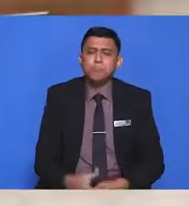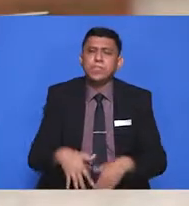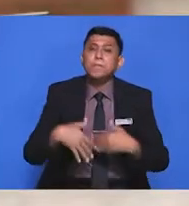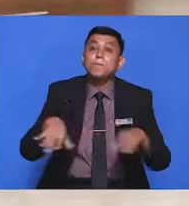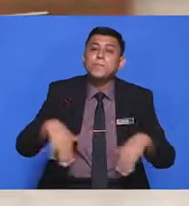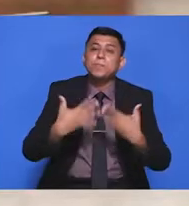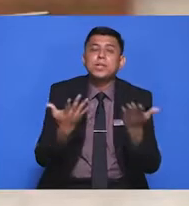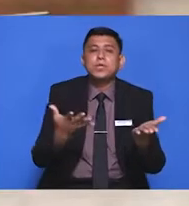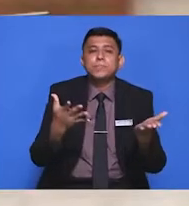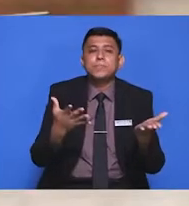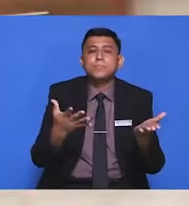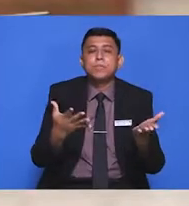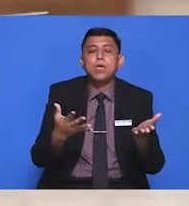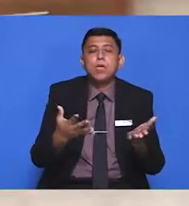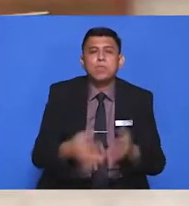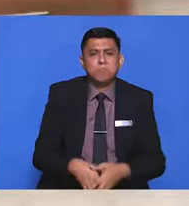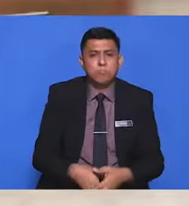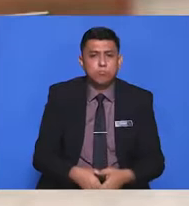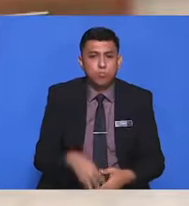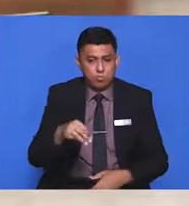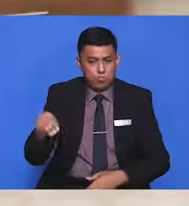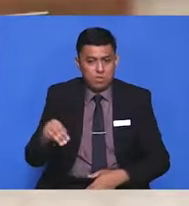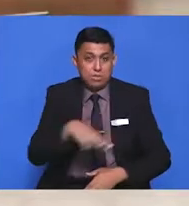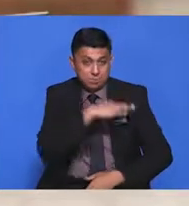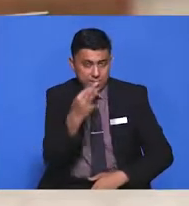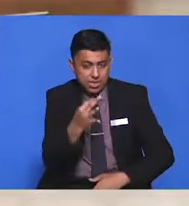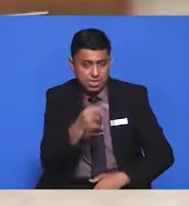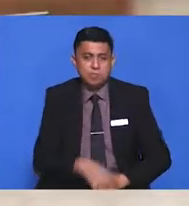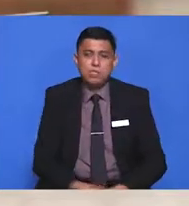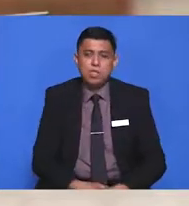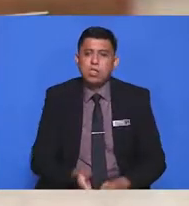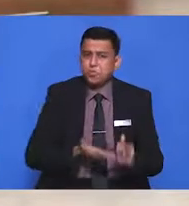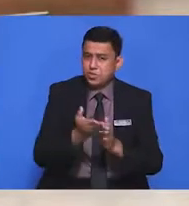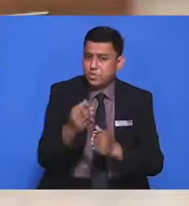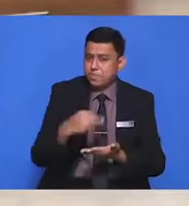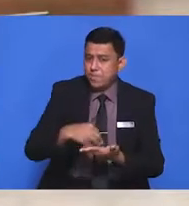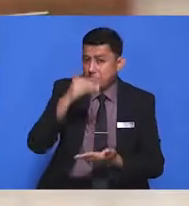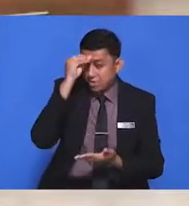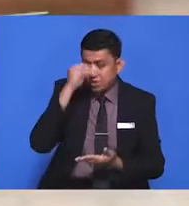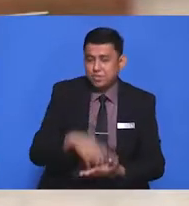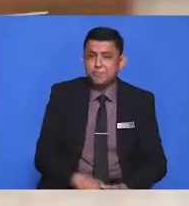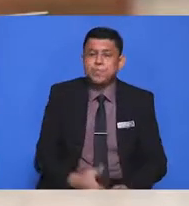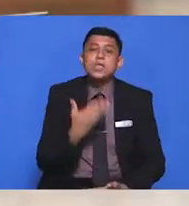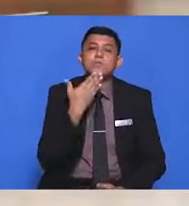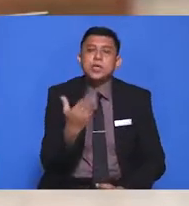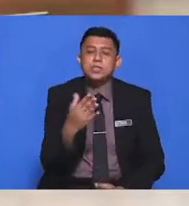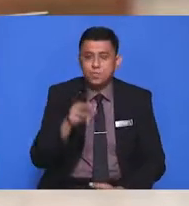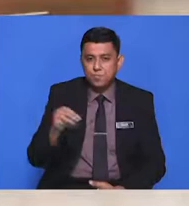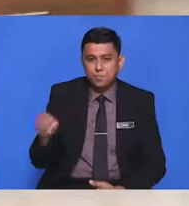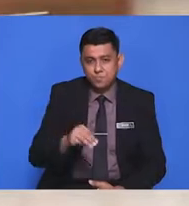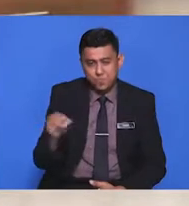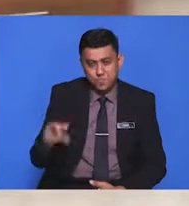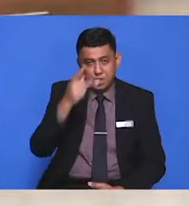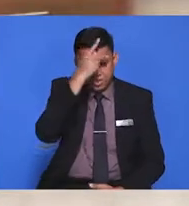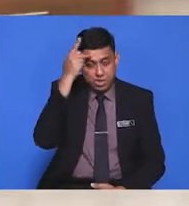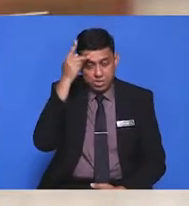murid-murid sekarang? Adakah murid-murid masih bersemangat untuk meneruskan pembelajaran dengan cikgu? Terima kasih murid-murid kerana